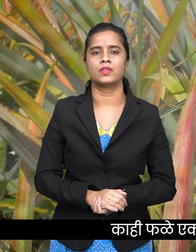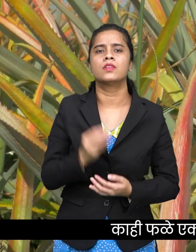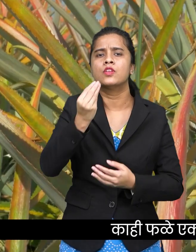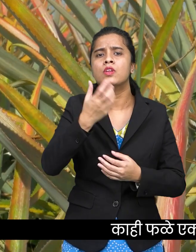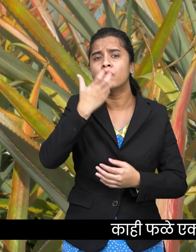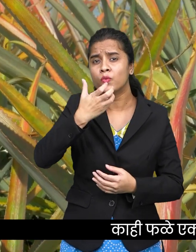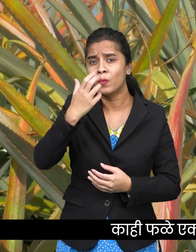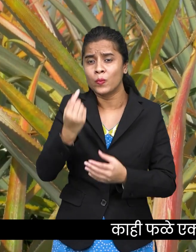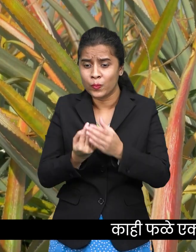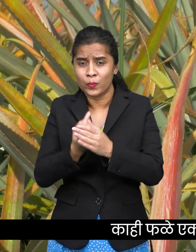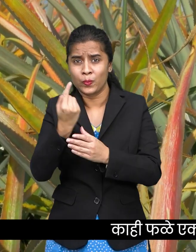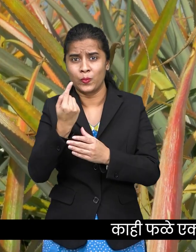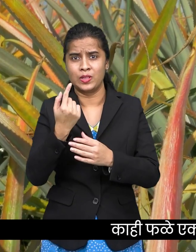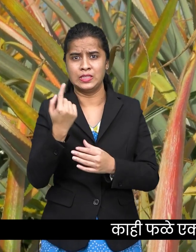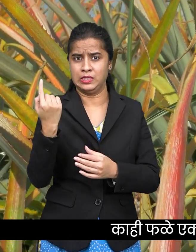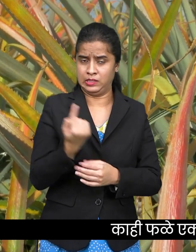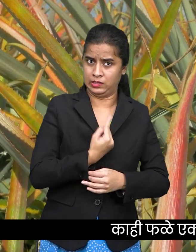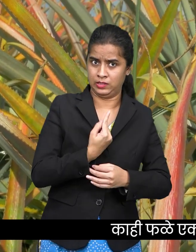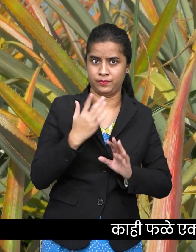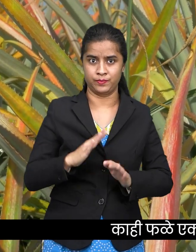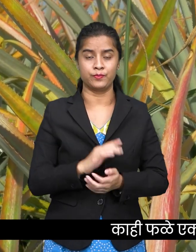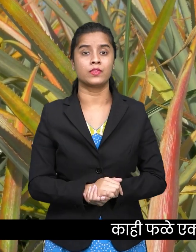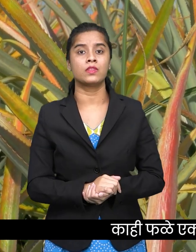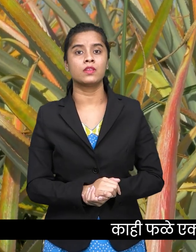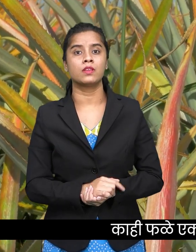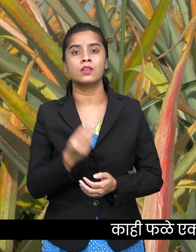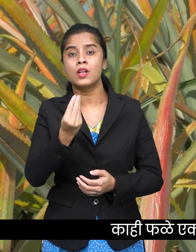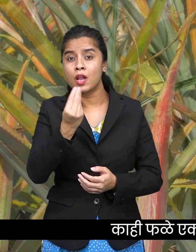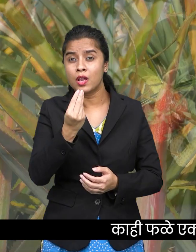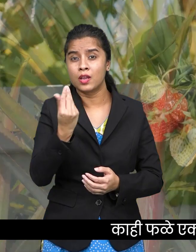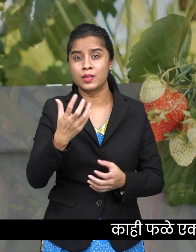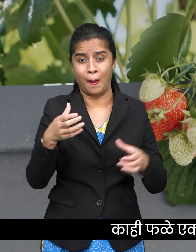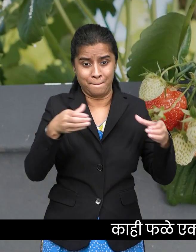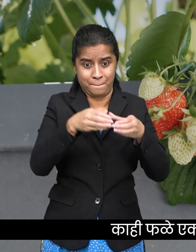काही फळे एकटे तर काही गुच्छात घडात वाढतात.